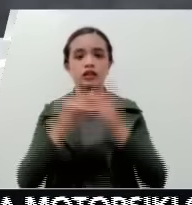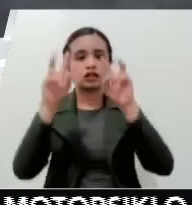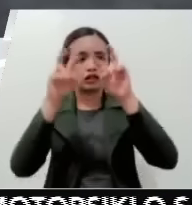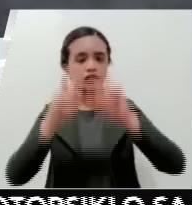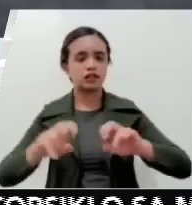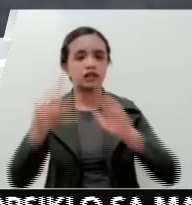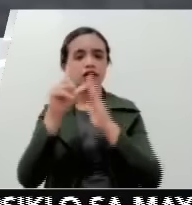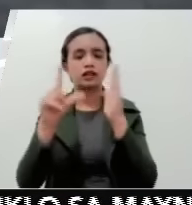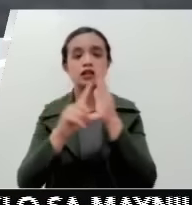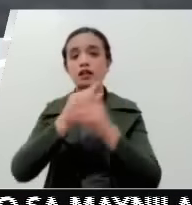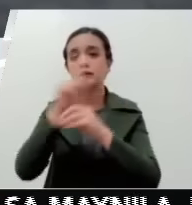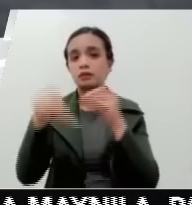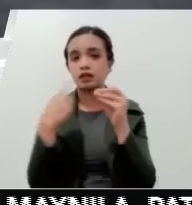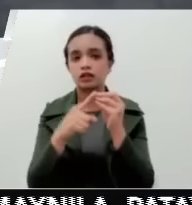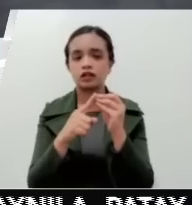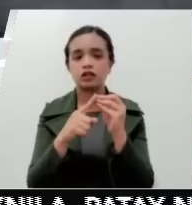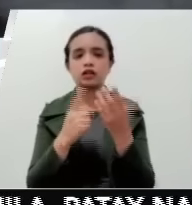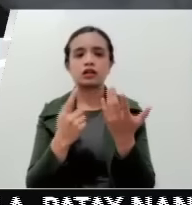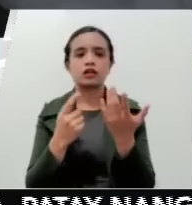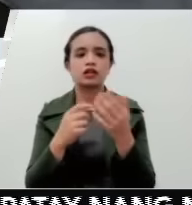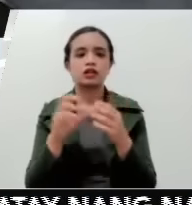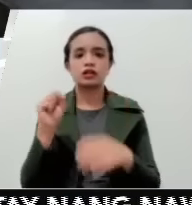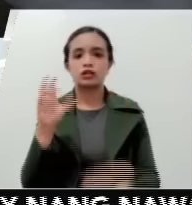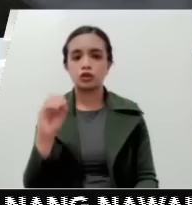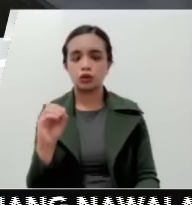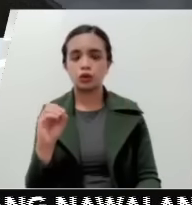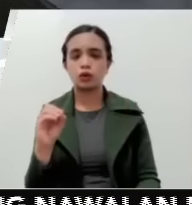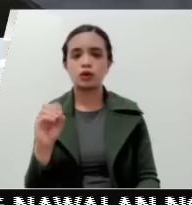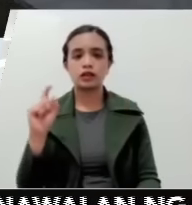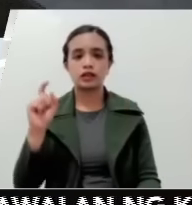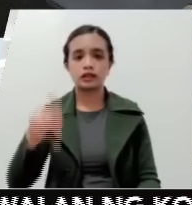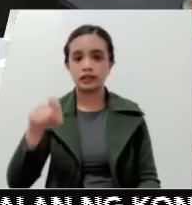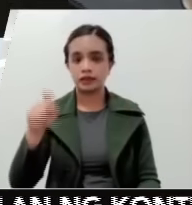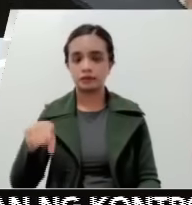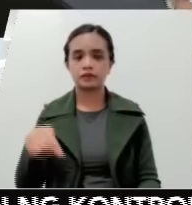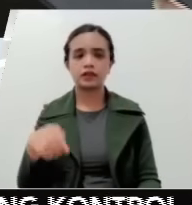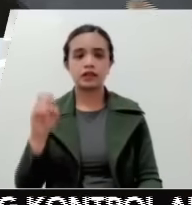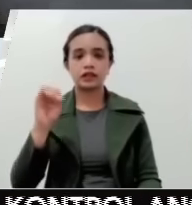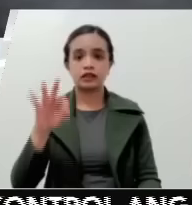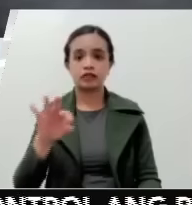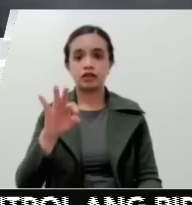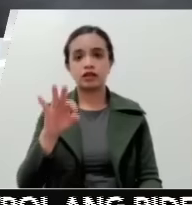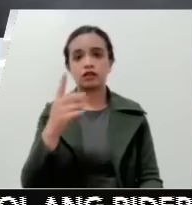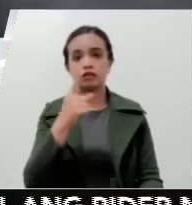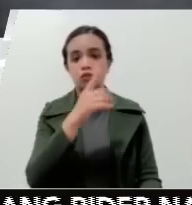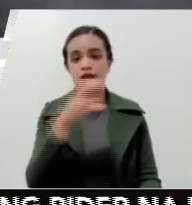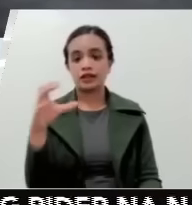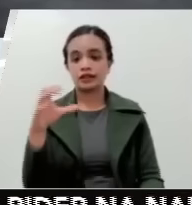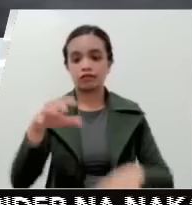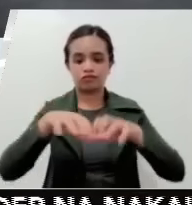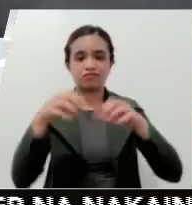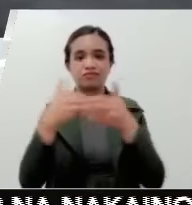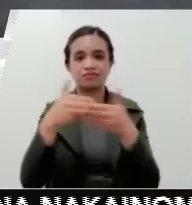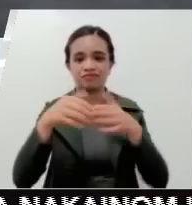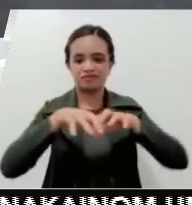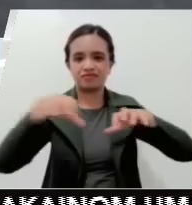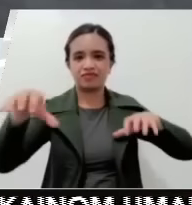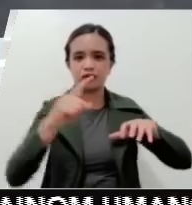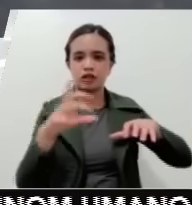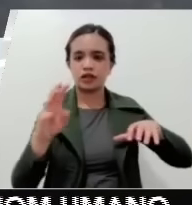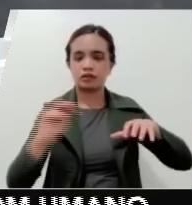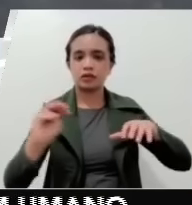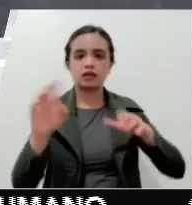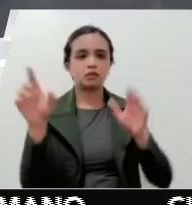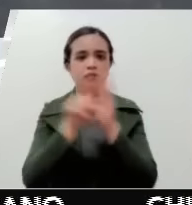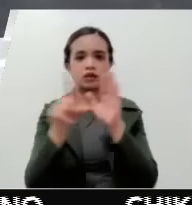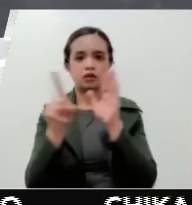the distance. So kailangan, kung within 100 meters, bawal po yung magsunog ng FEG, pero